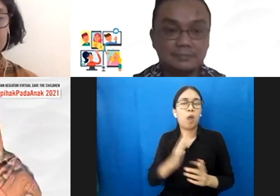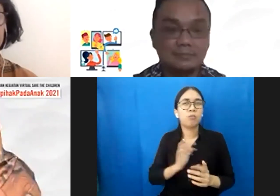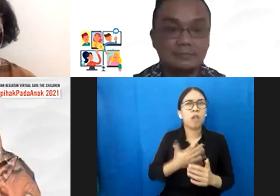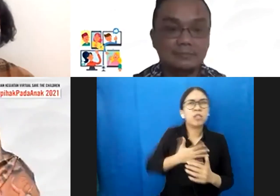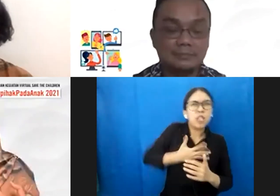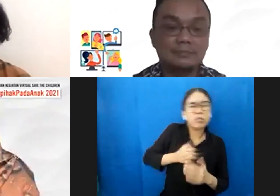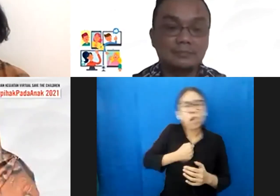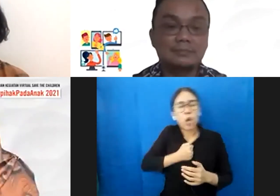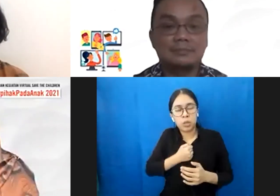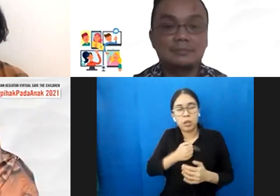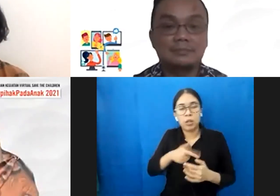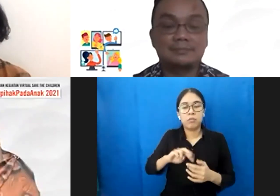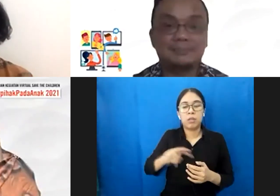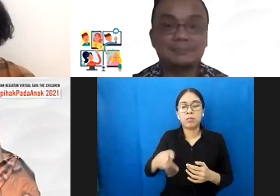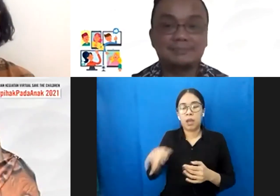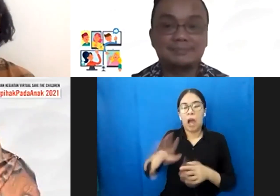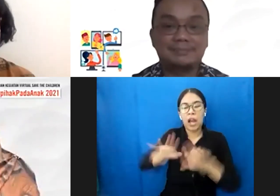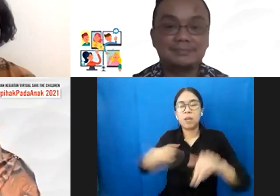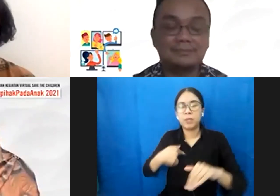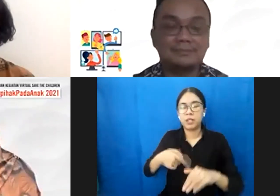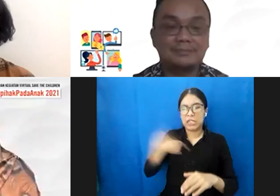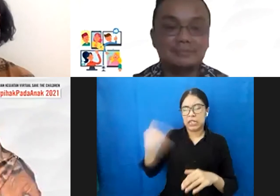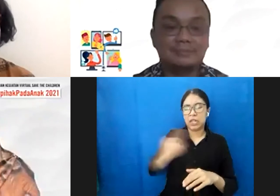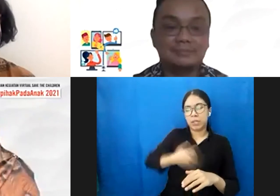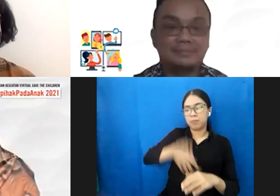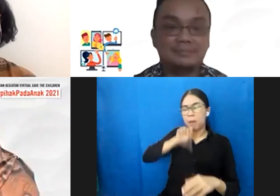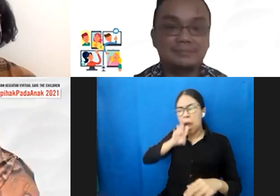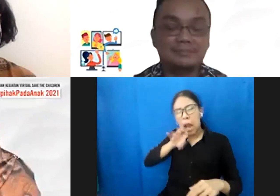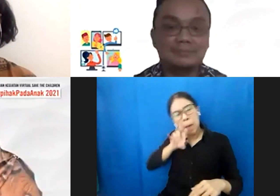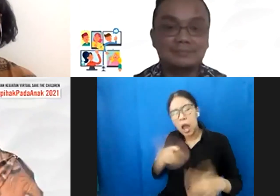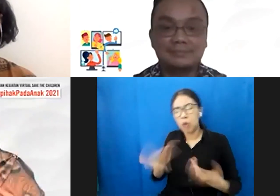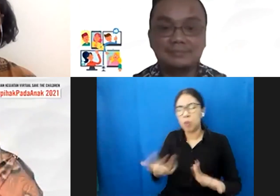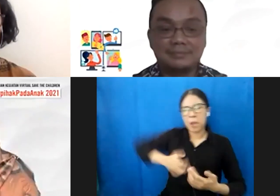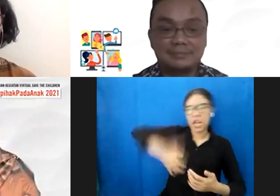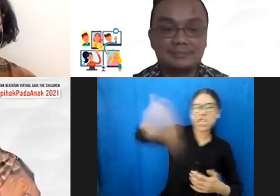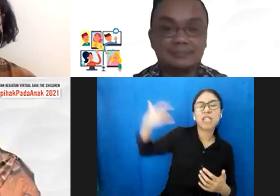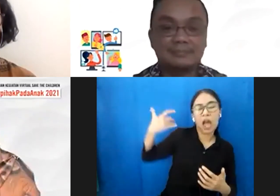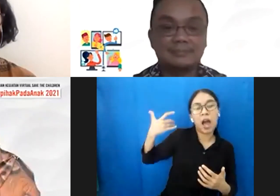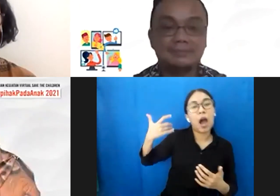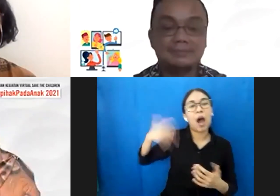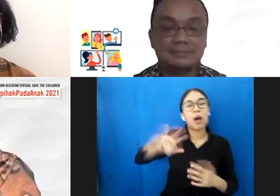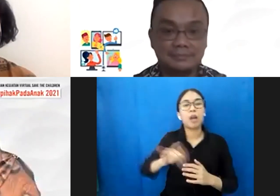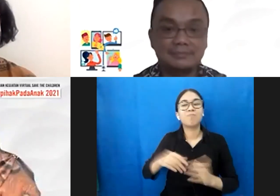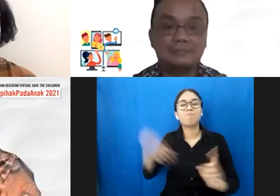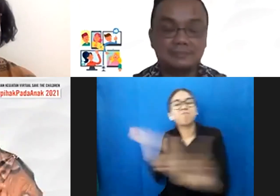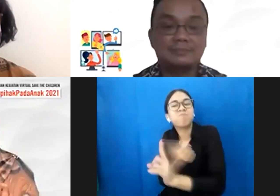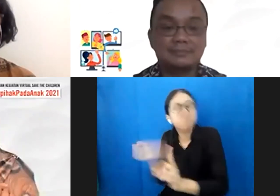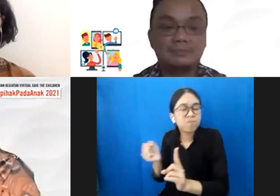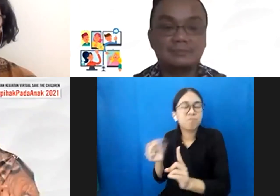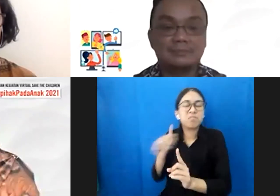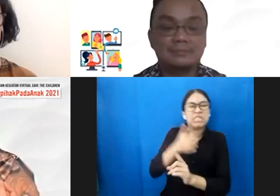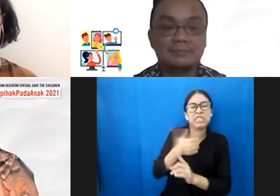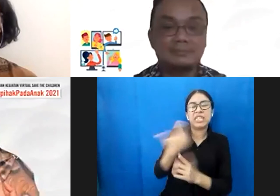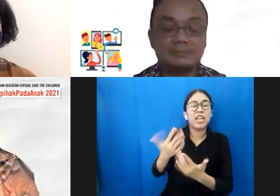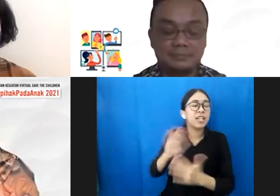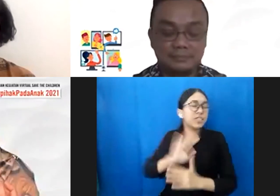kepada anak, kita jadi marah, kita jadi cepat kesal gitu ya, sampai muncullah abuse gitu ya. Kalau kita